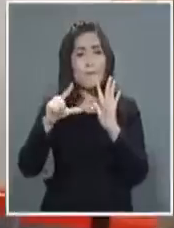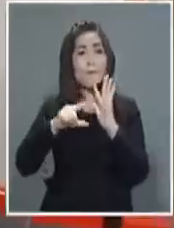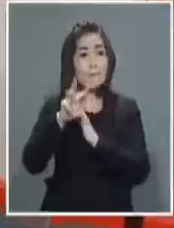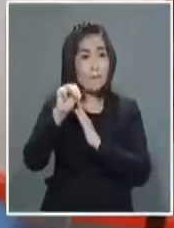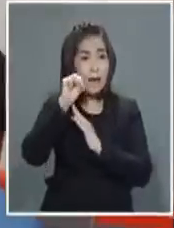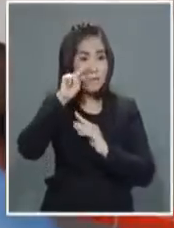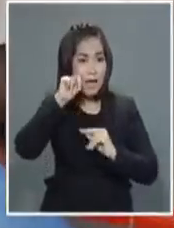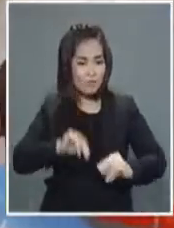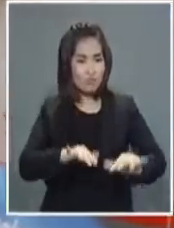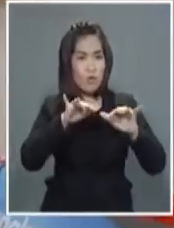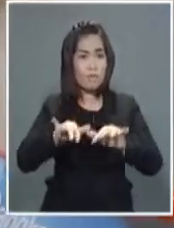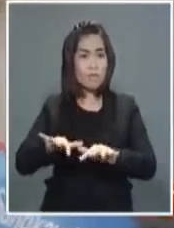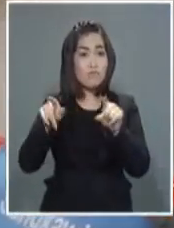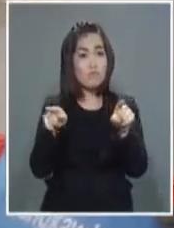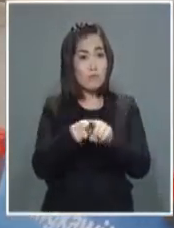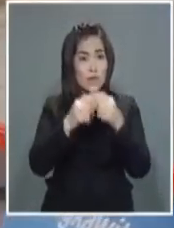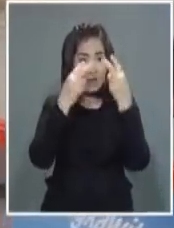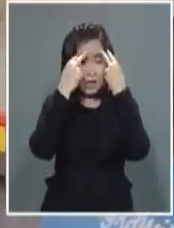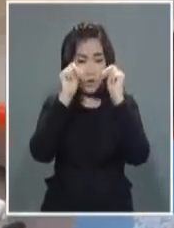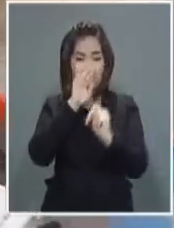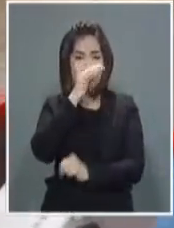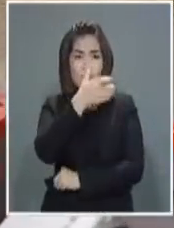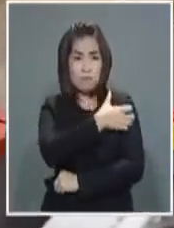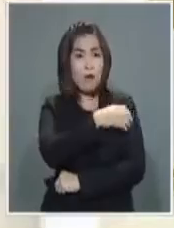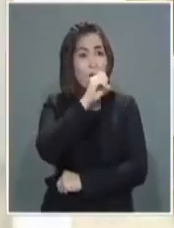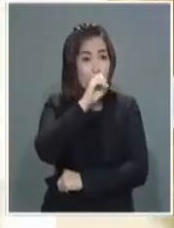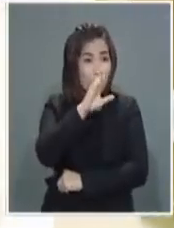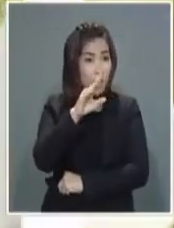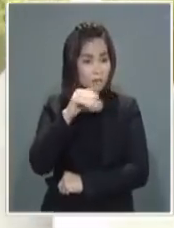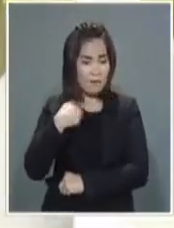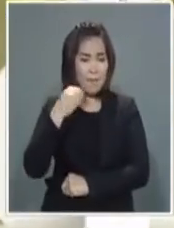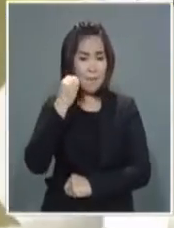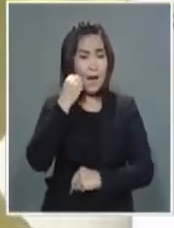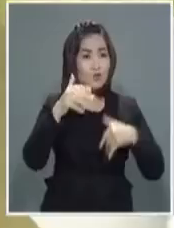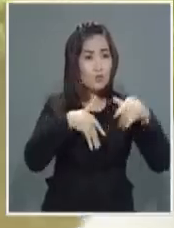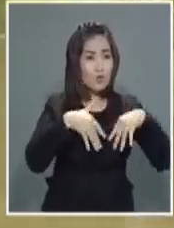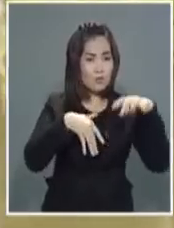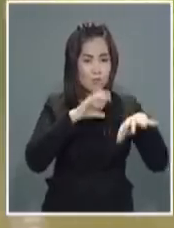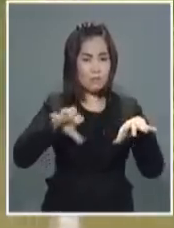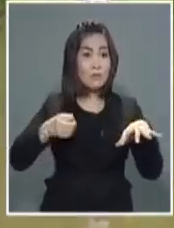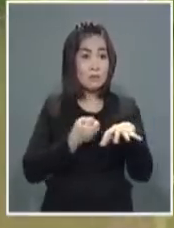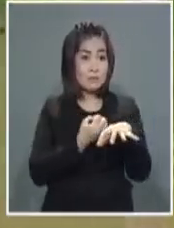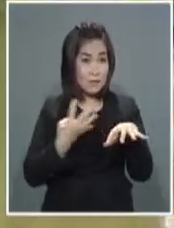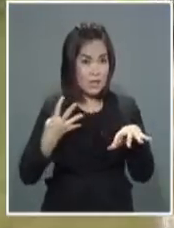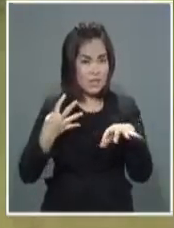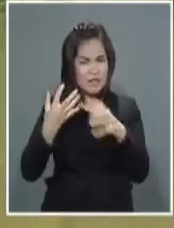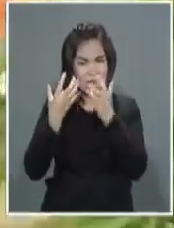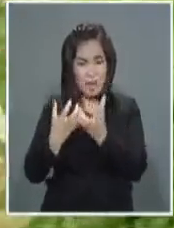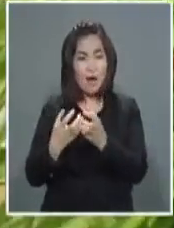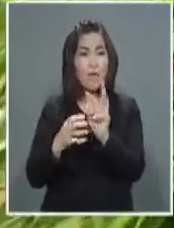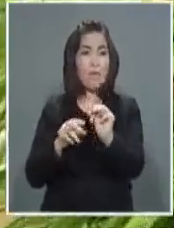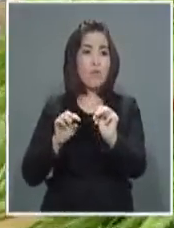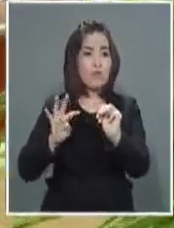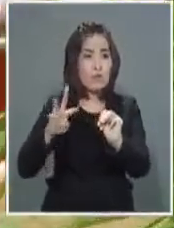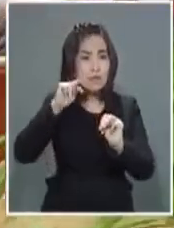สมนายกเทศมนตรีตำบลนาตาล่วงระบุค่ะว่าตำบลนาตาล่วงนั้นมีทั้งหมด4หมู่บ้านแต่ที่วิกฤตสุดคือหมู่ที่4ระดับน้ำนั้นท่ว